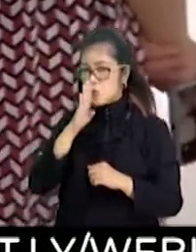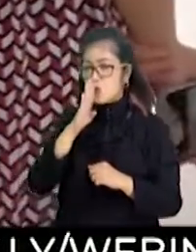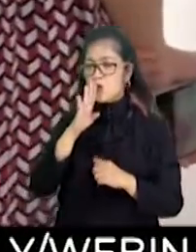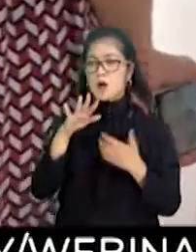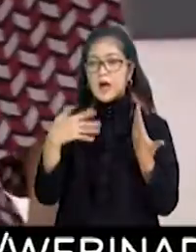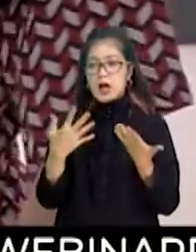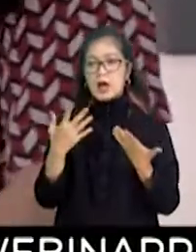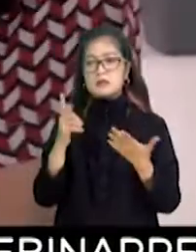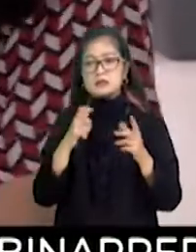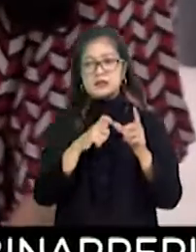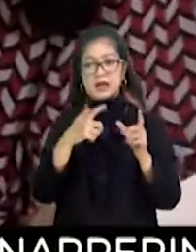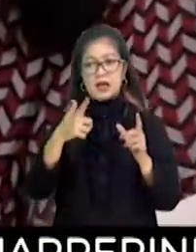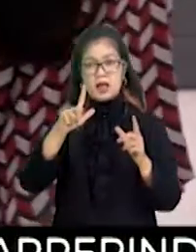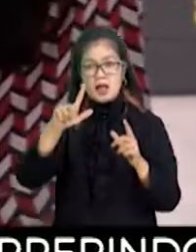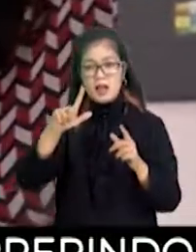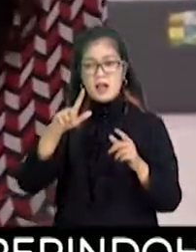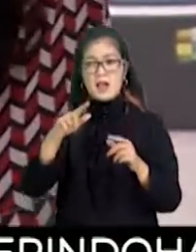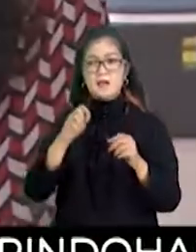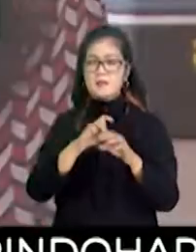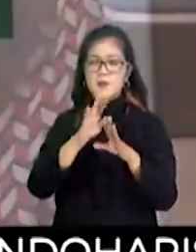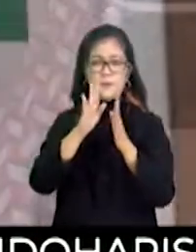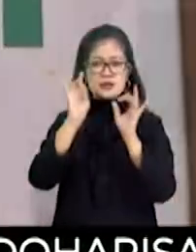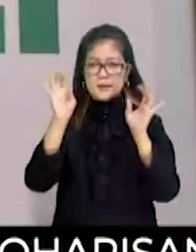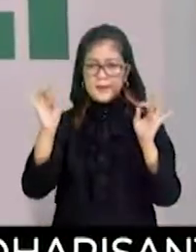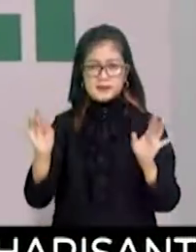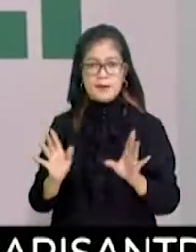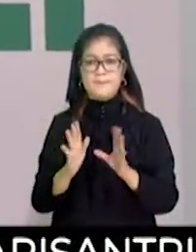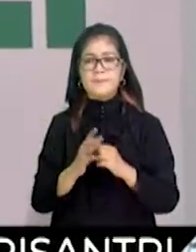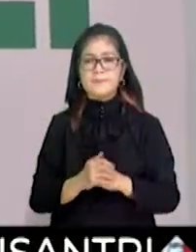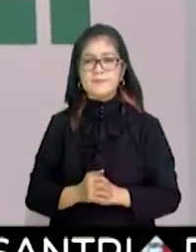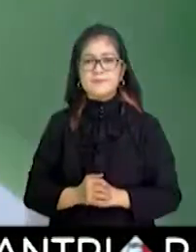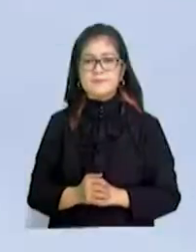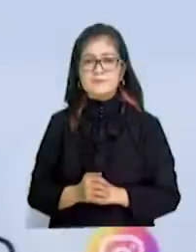dan Jakarta Muhammad Ardi ekor Usman Anda news melaporkan